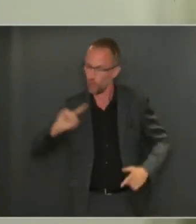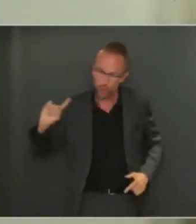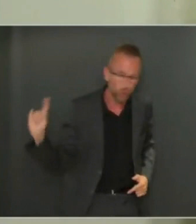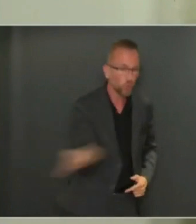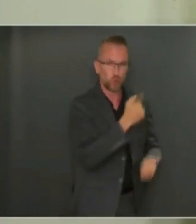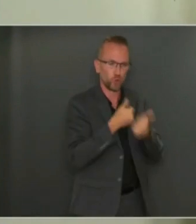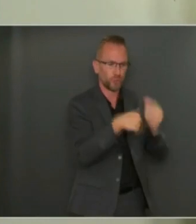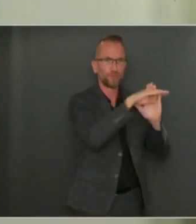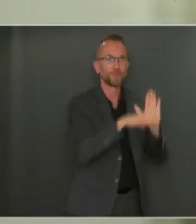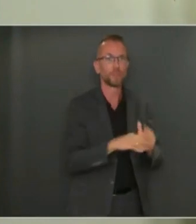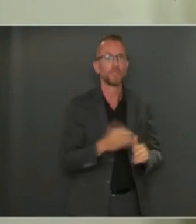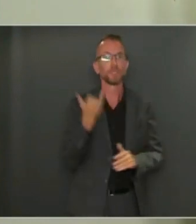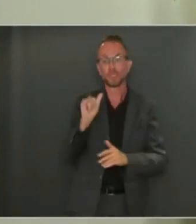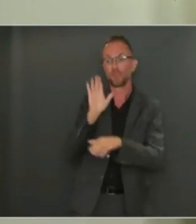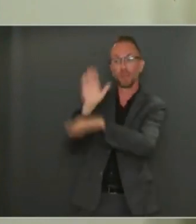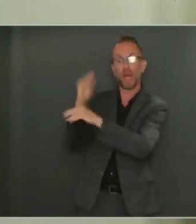begrenzen wir die Risiken.